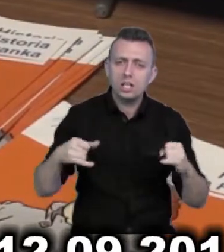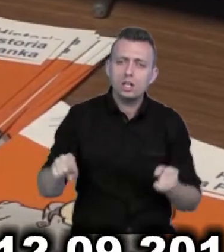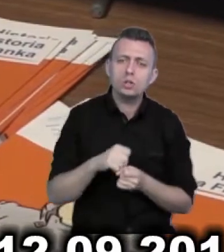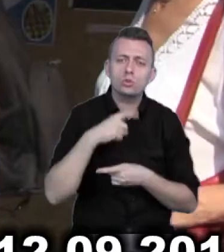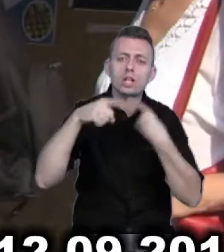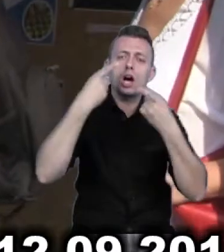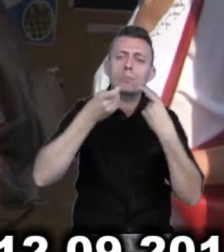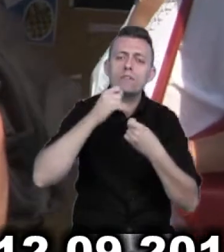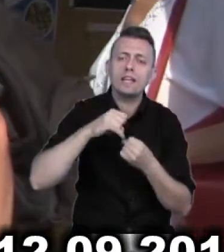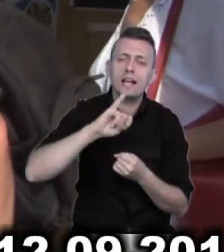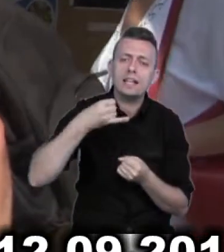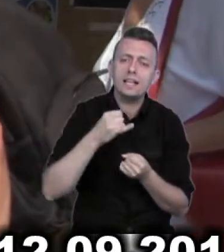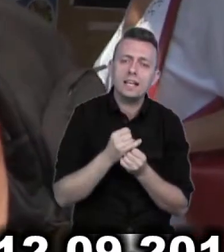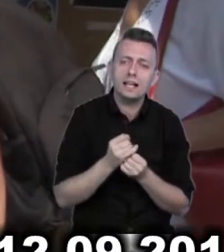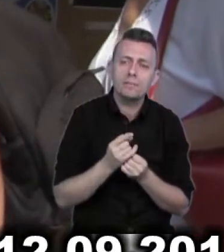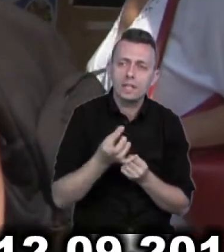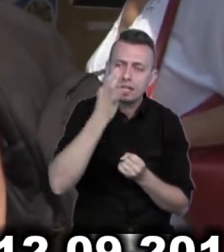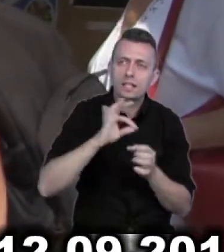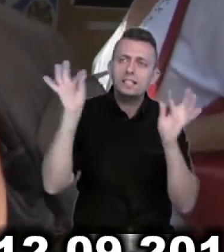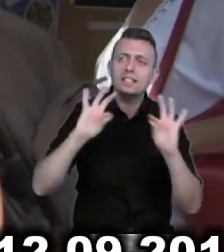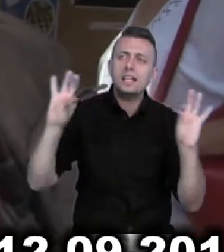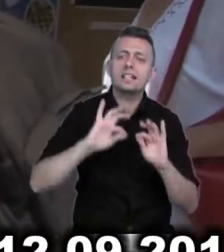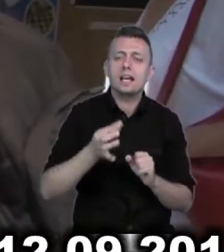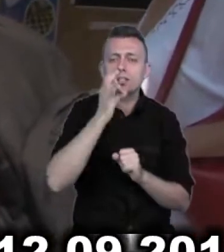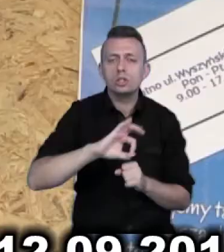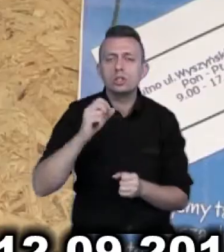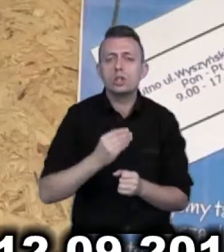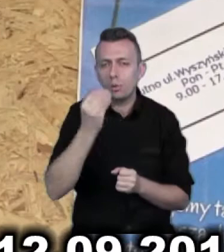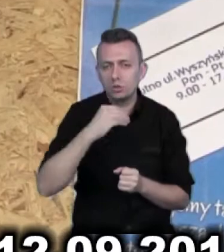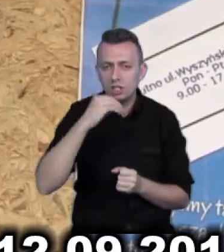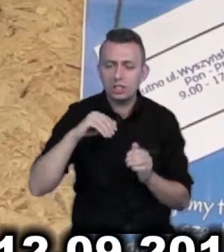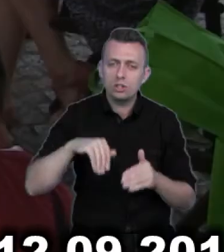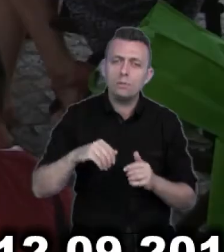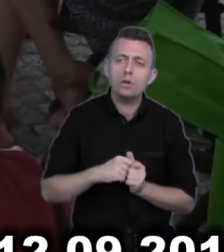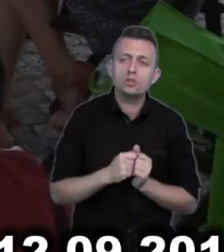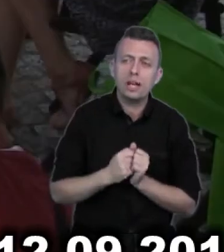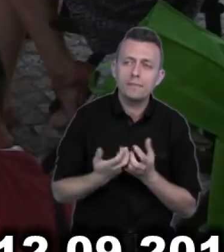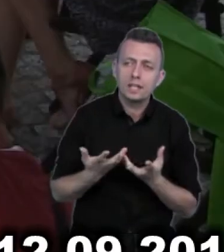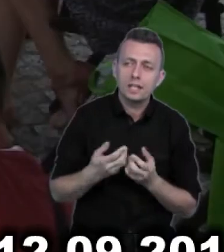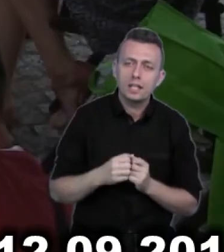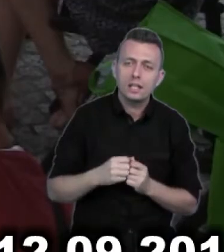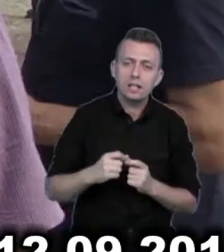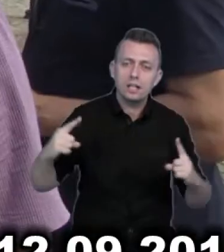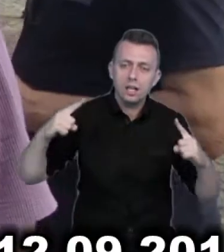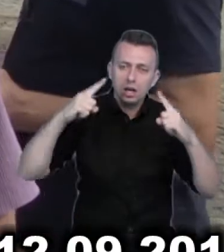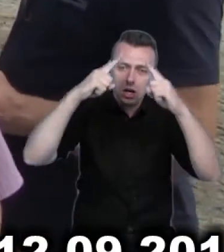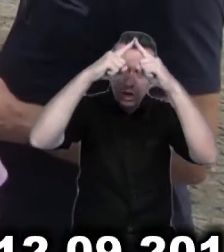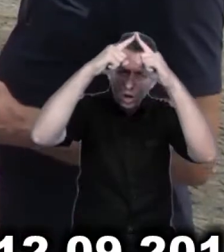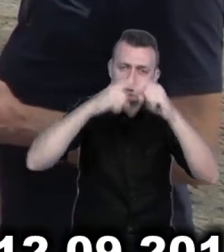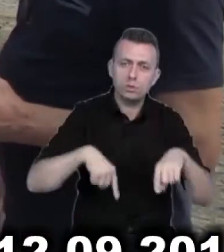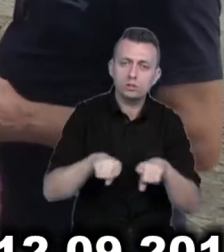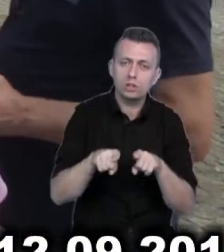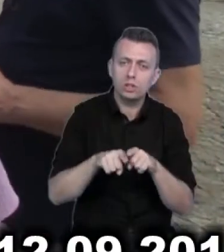się odżywiać. Na jarmarku można było również zgłębić tajemnice kosmosu. To ułatwiało stoisko Agencji Rozwoju Regionu Kutnowskiego. Stoisko,